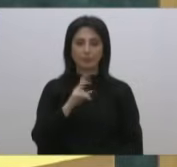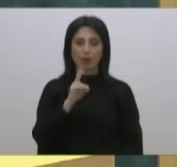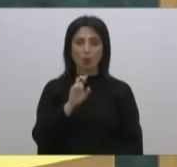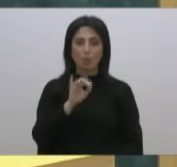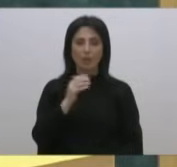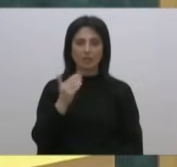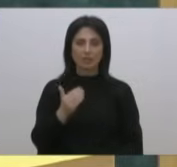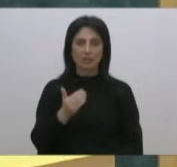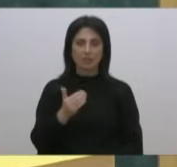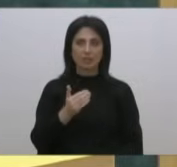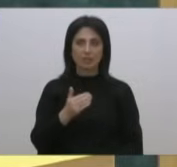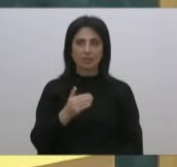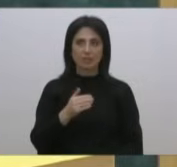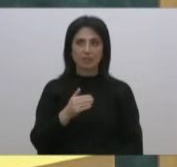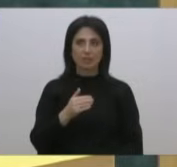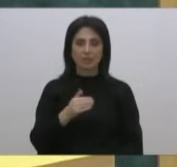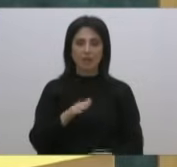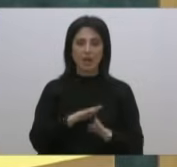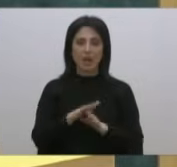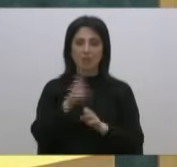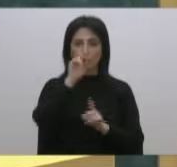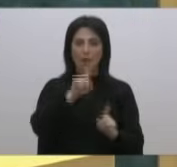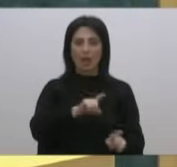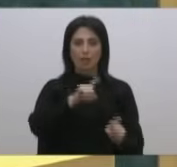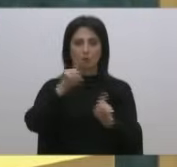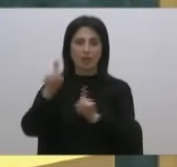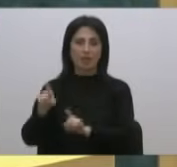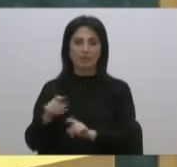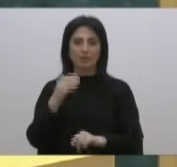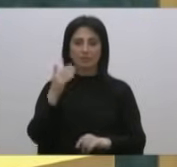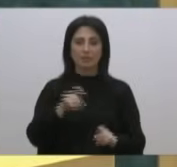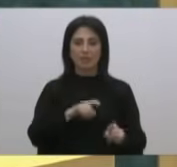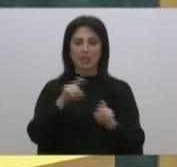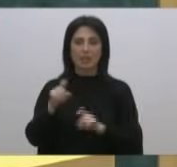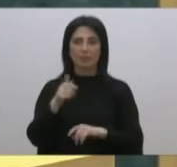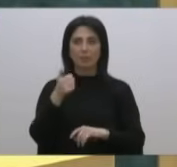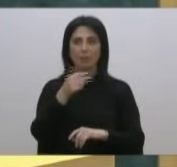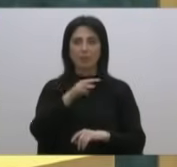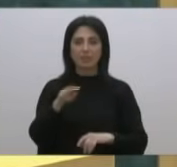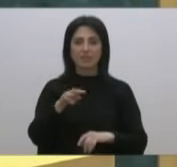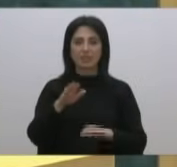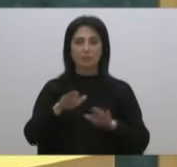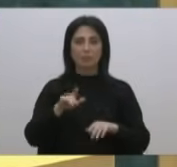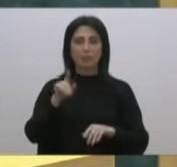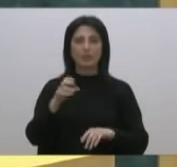Irakli Kobachidzis gadasla, aghmasulebe khelisuplebashi, da misi gadasla premier-ministris poziciaze, kidev